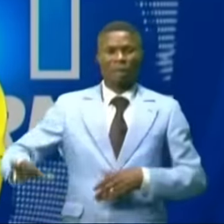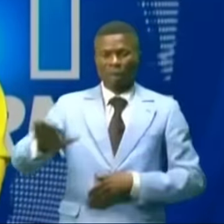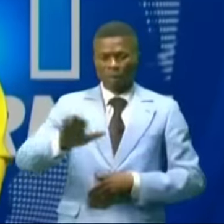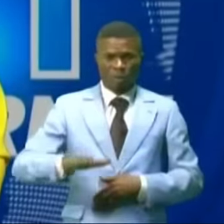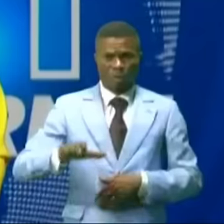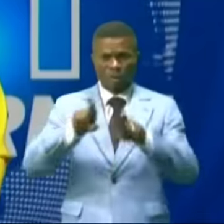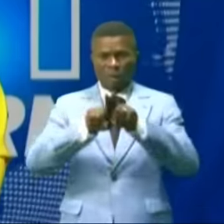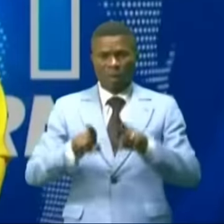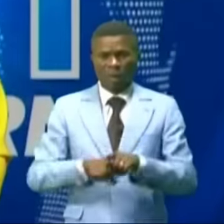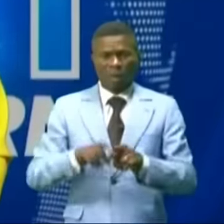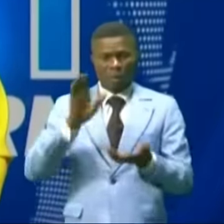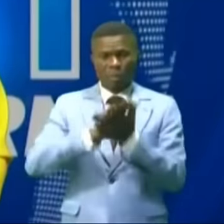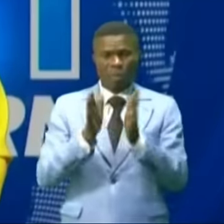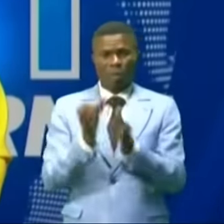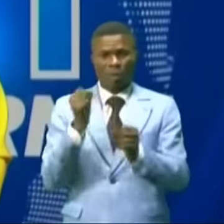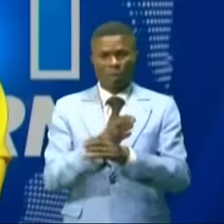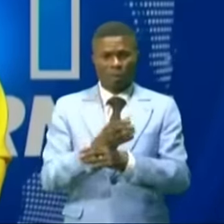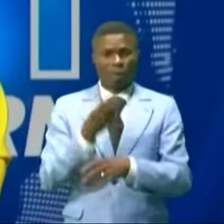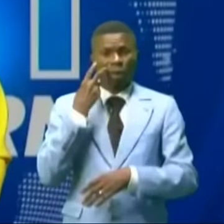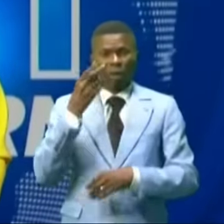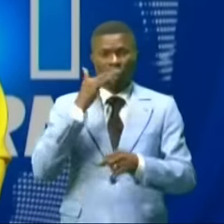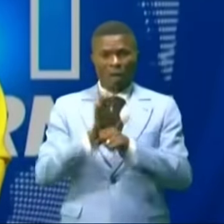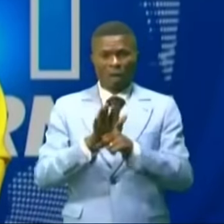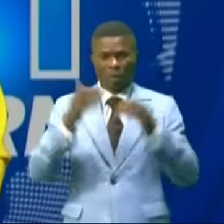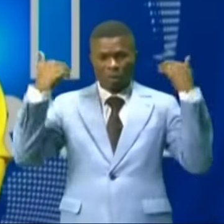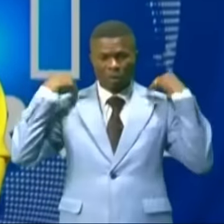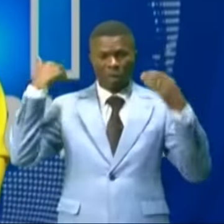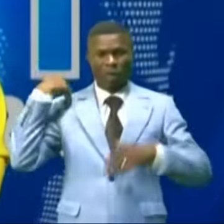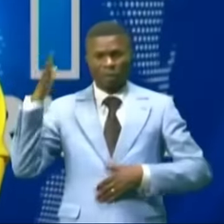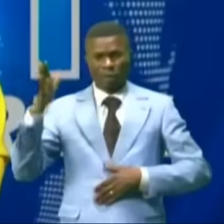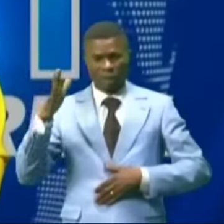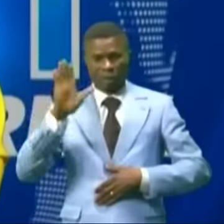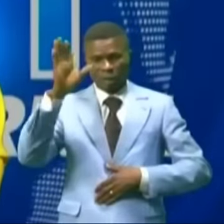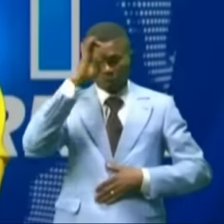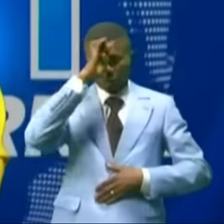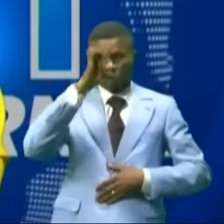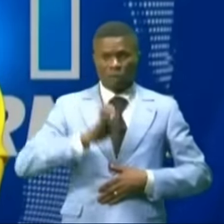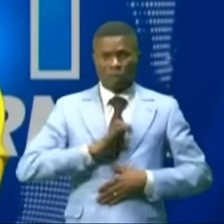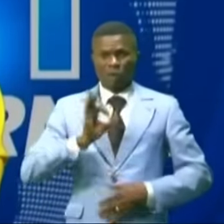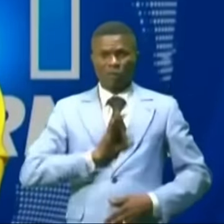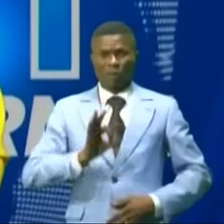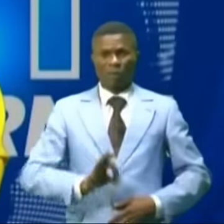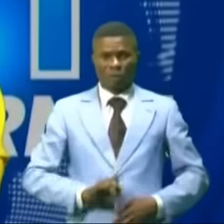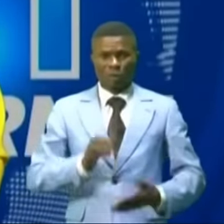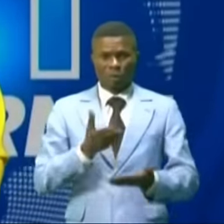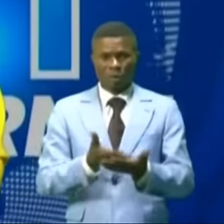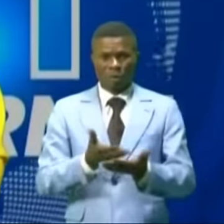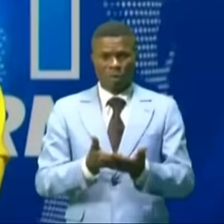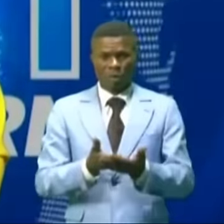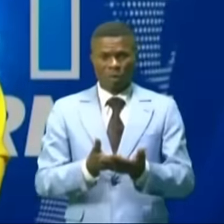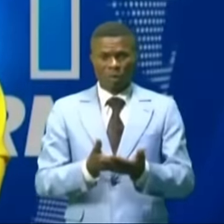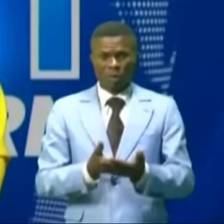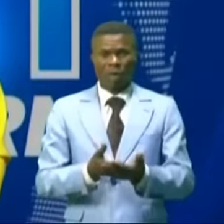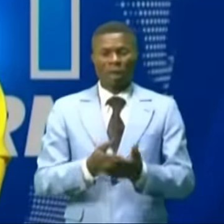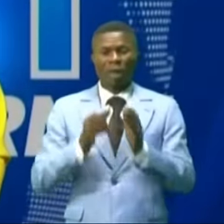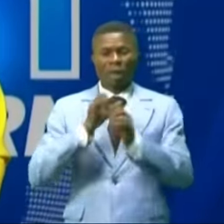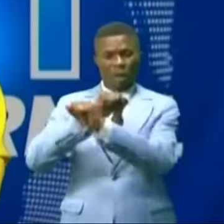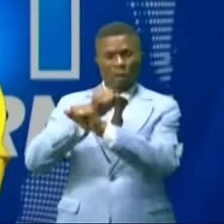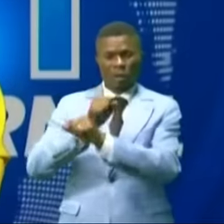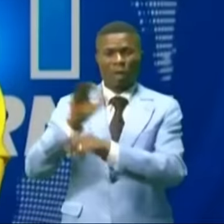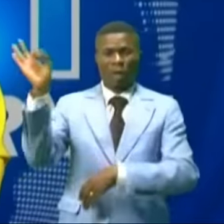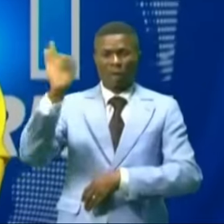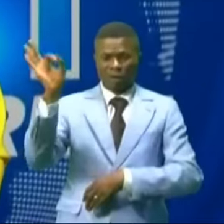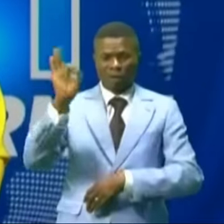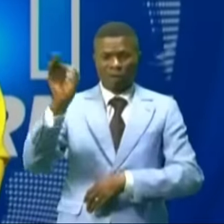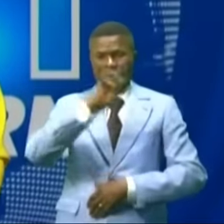et pour matérialiser la promesse du chef de l'État, son Excellence Félix-Antoine Tshisekedi Tshilombo, de préserver les forêts